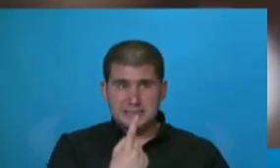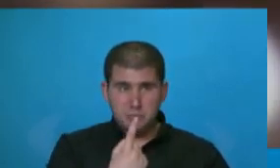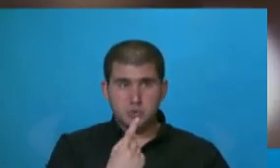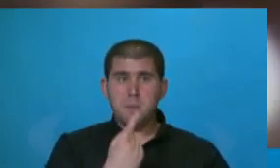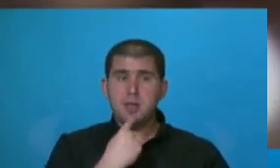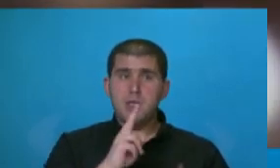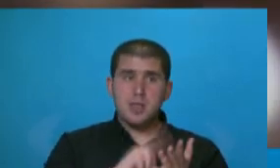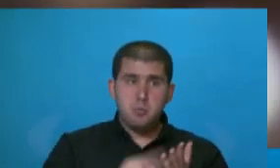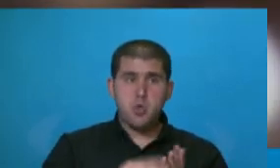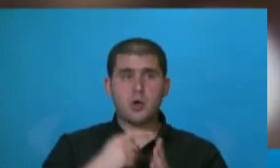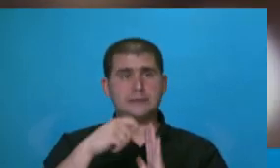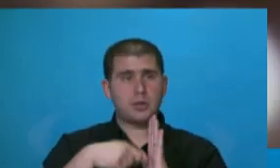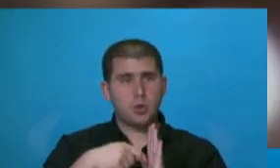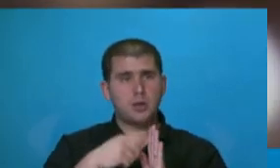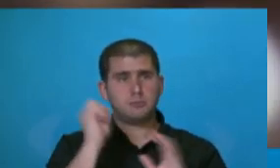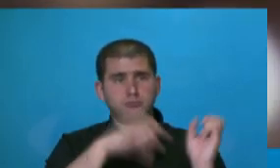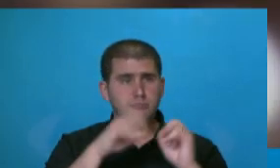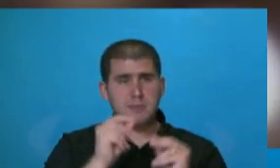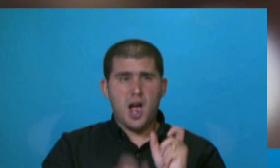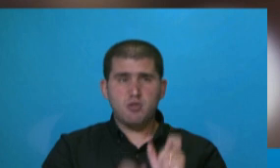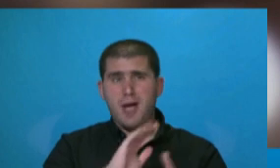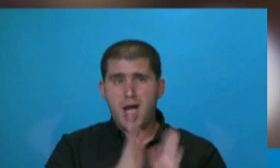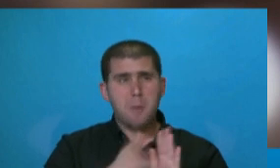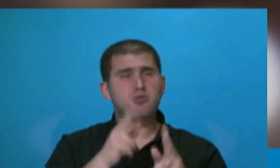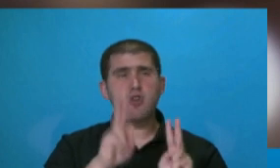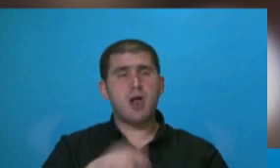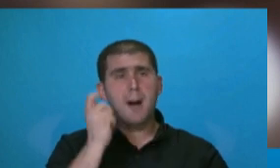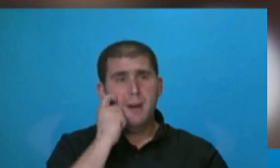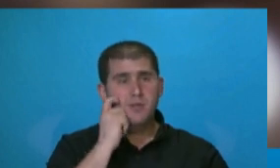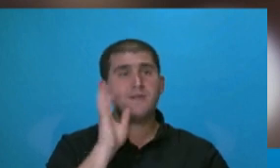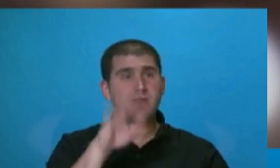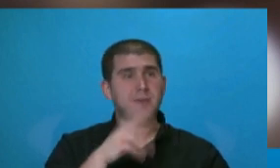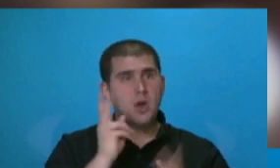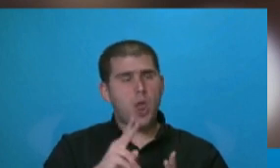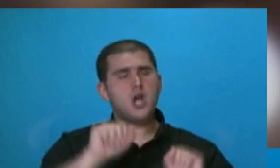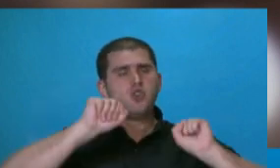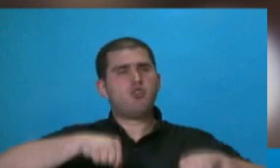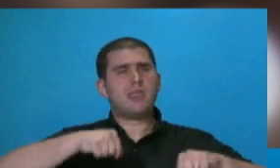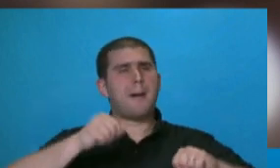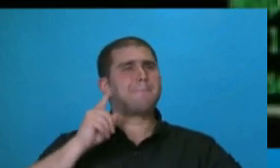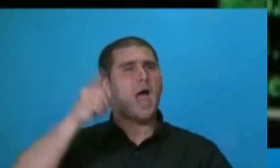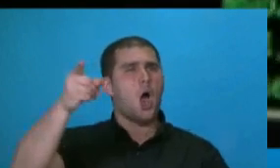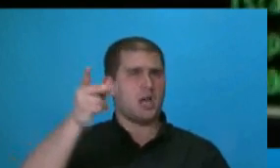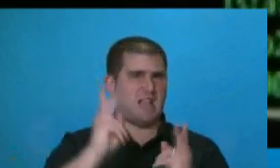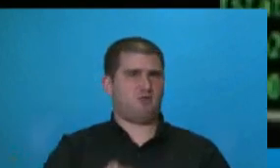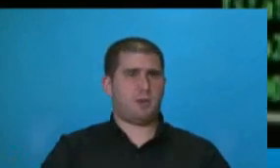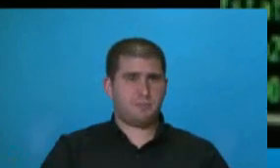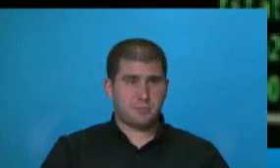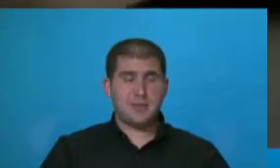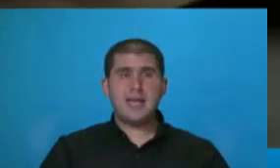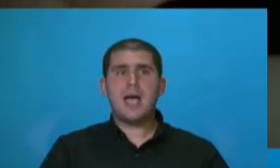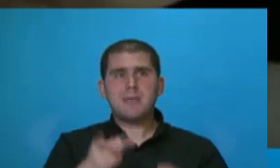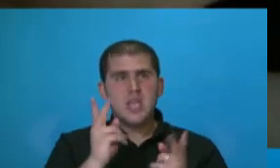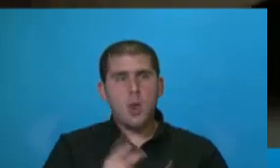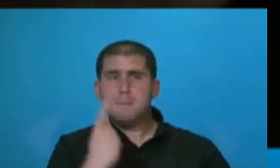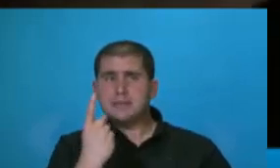אומרת תמונות, סרטונים, התכתבויות עם אנשים, כל מה שיש לך על הטלפון, אבל היא גם יכולה לשלוט עליו ברחוק. בעצם הם